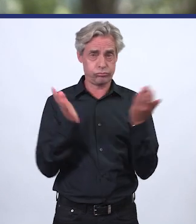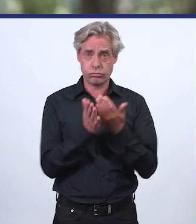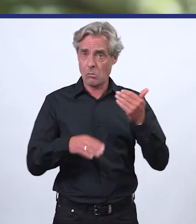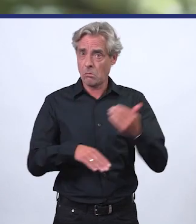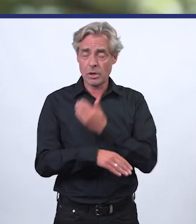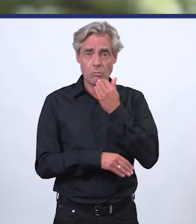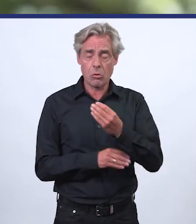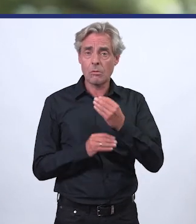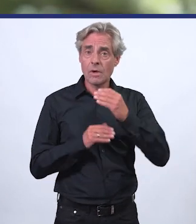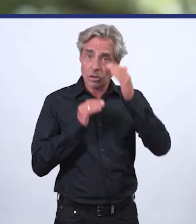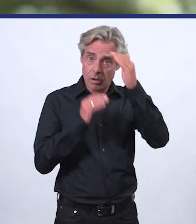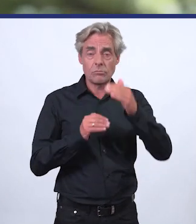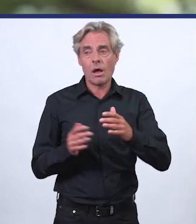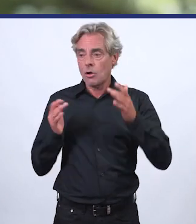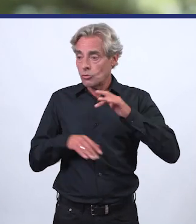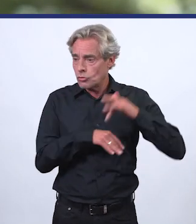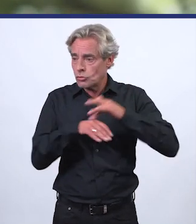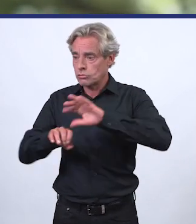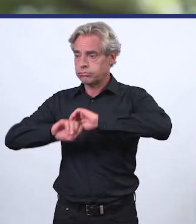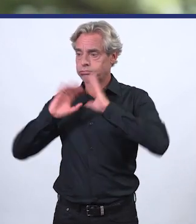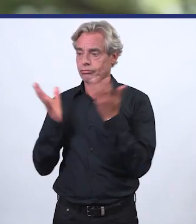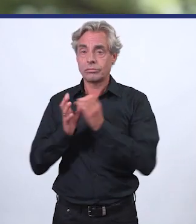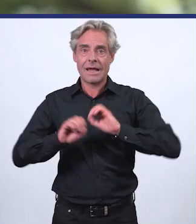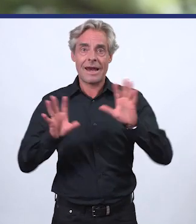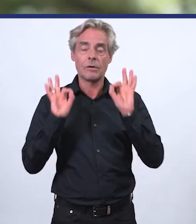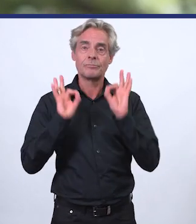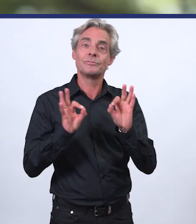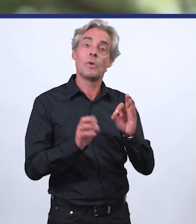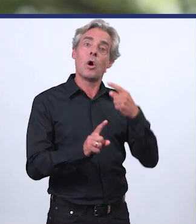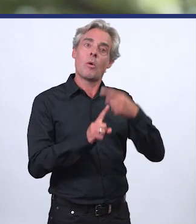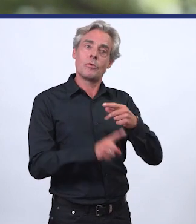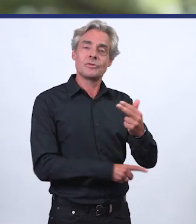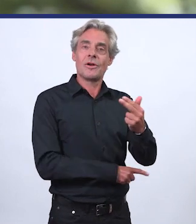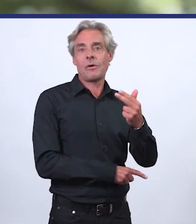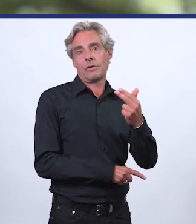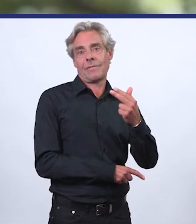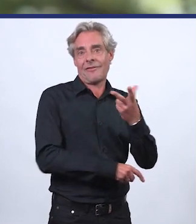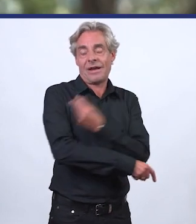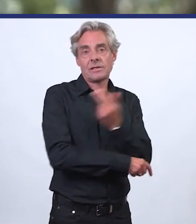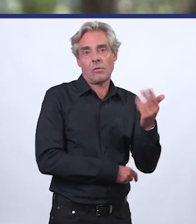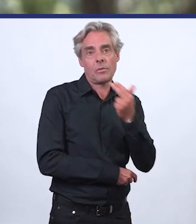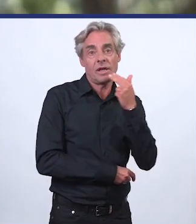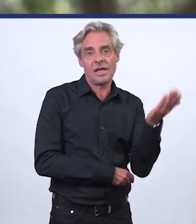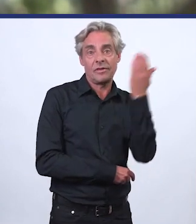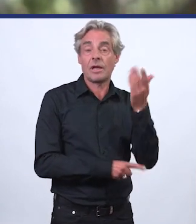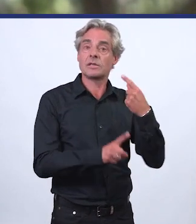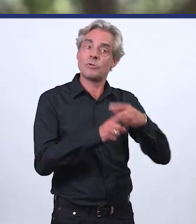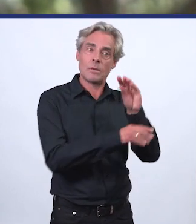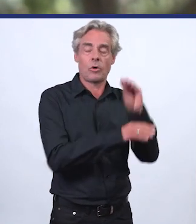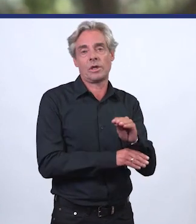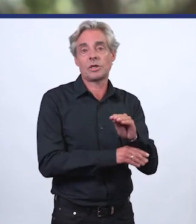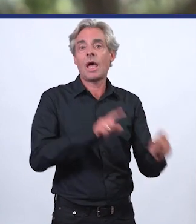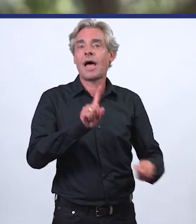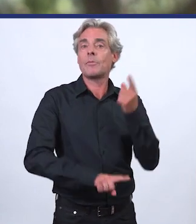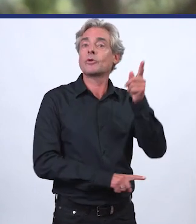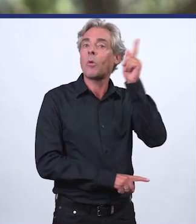bébé. Une large expérience le démontre très clairement. Et par contre, ces vaccins sont efficaces et protègent. Et ils protègent parce qu'une